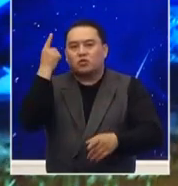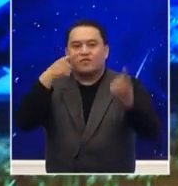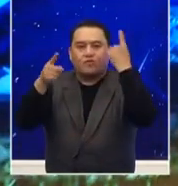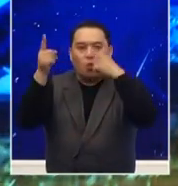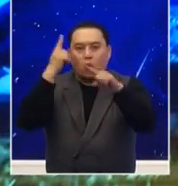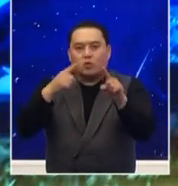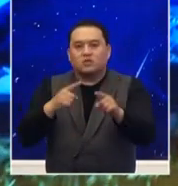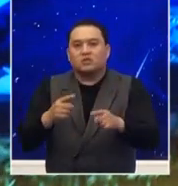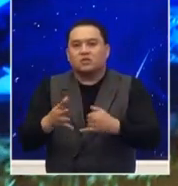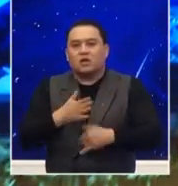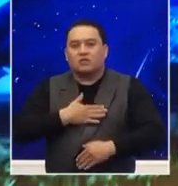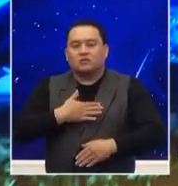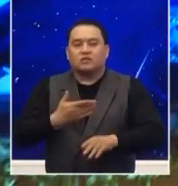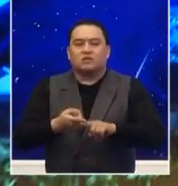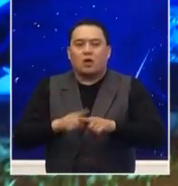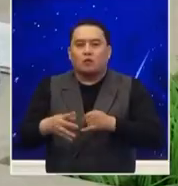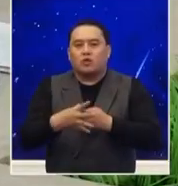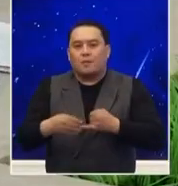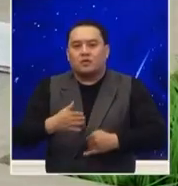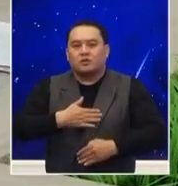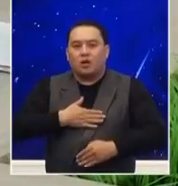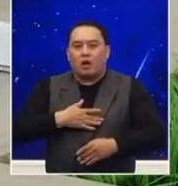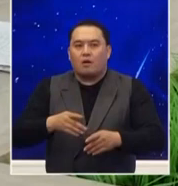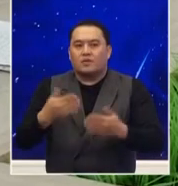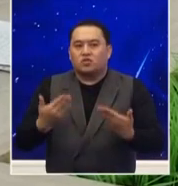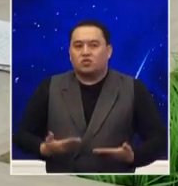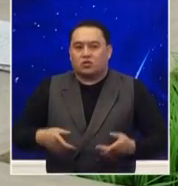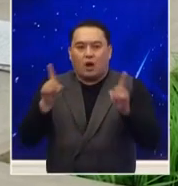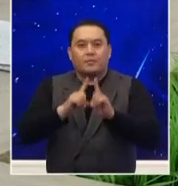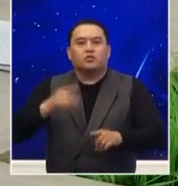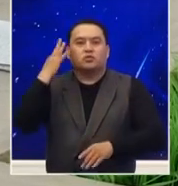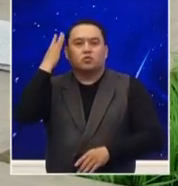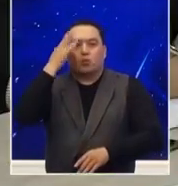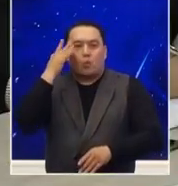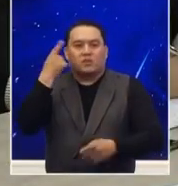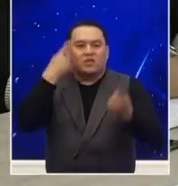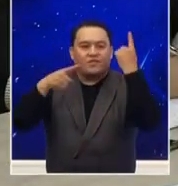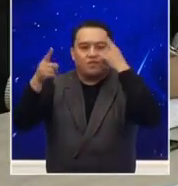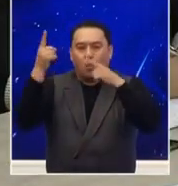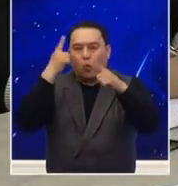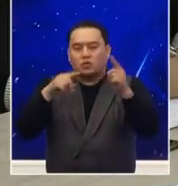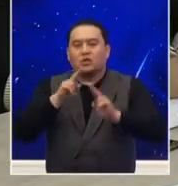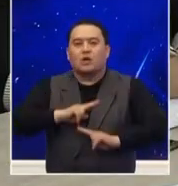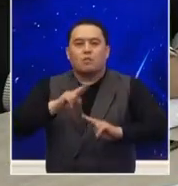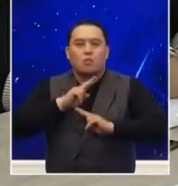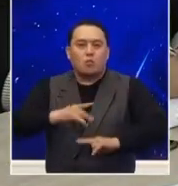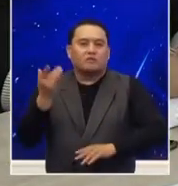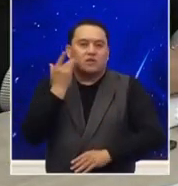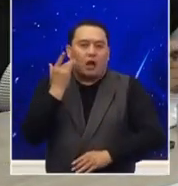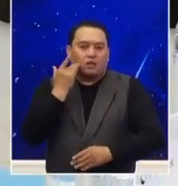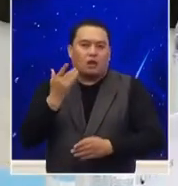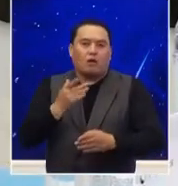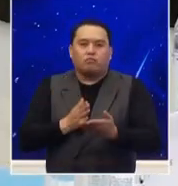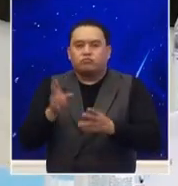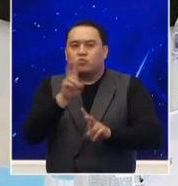творчества знаменитого земляка. При жизни Бейсен Куранбек отличался креативным мышлением и творческим подходом к работе. Он всегда находился